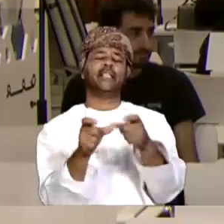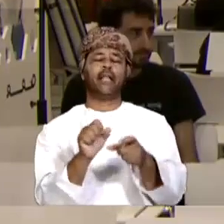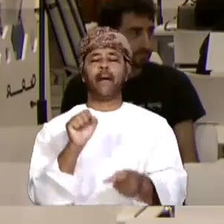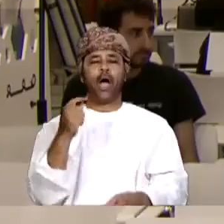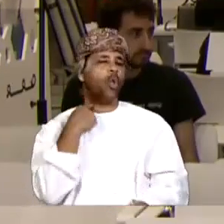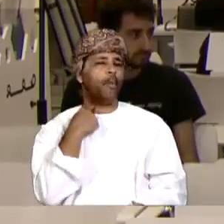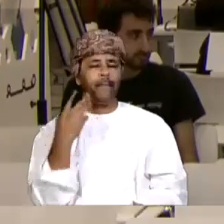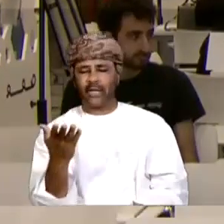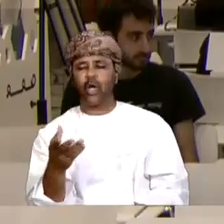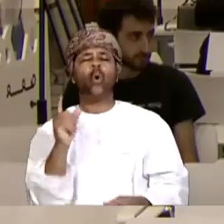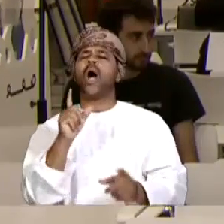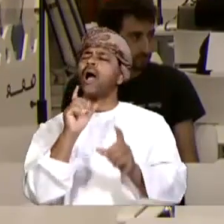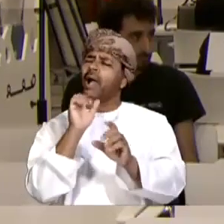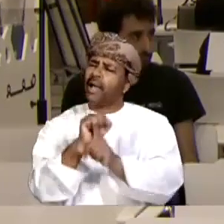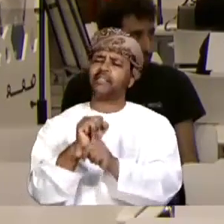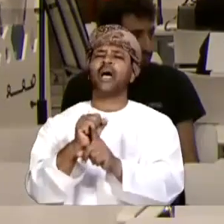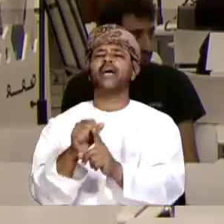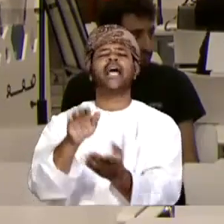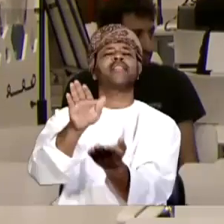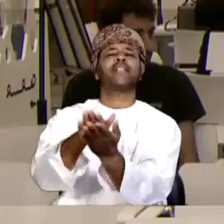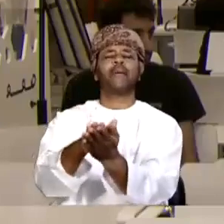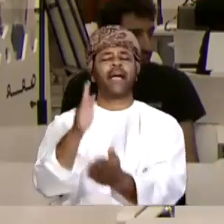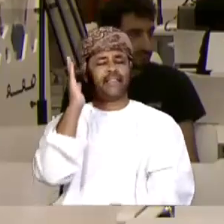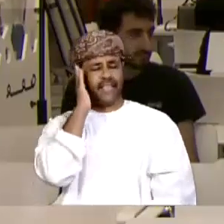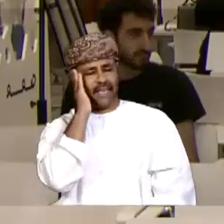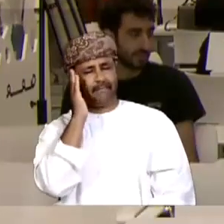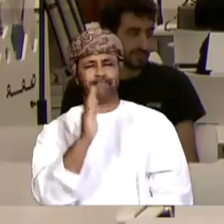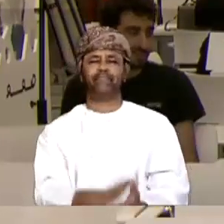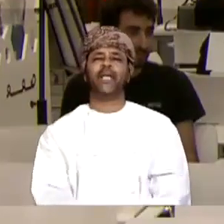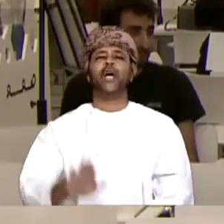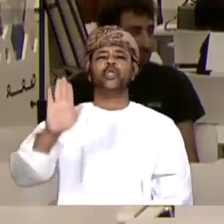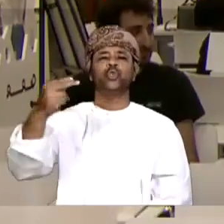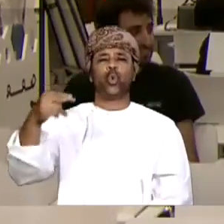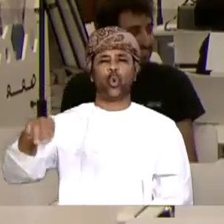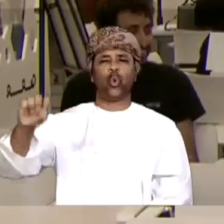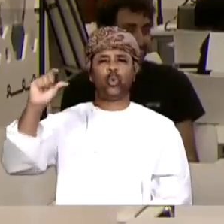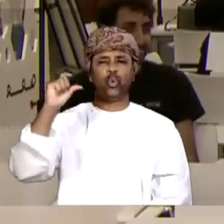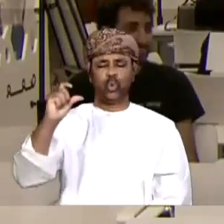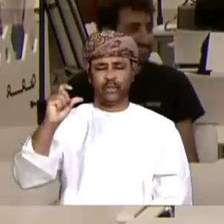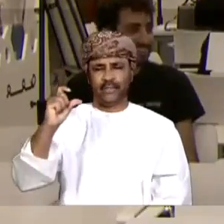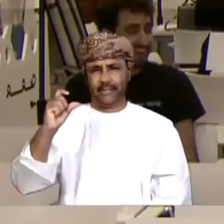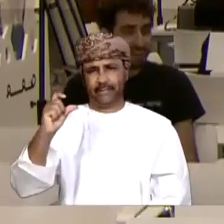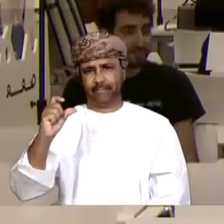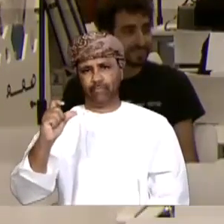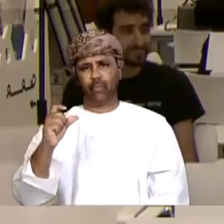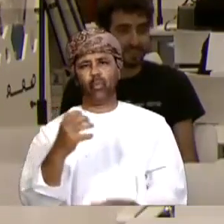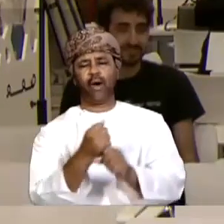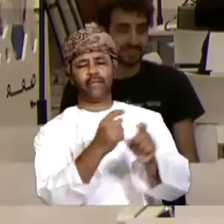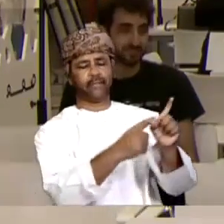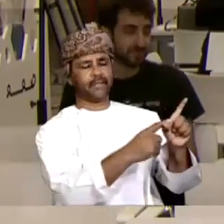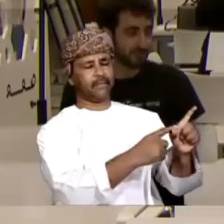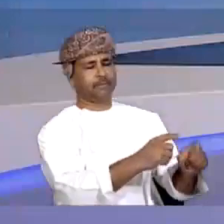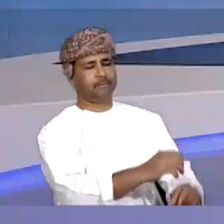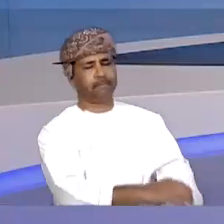المعلومات وتحديدا في مجال تطبيقات الهواتف الذكية. سعود بن سعيد المعولي،